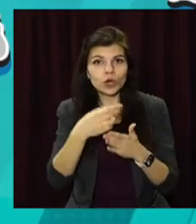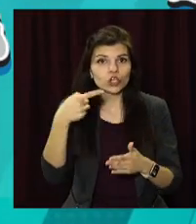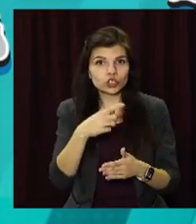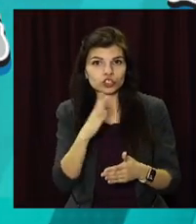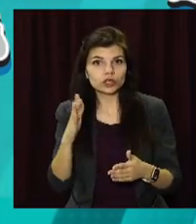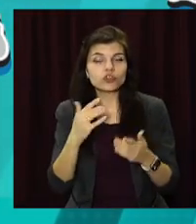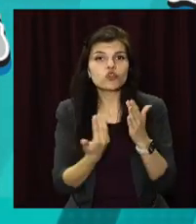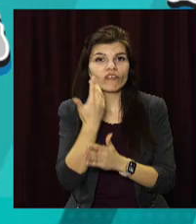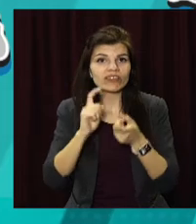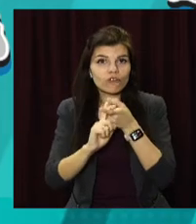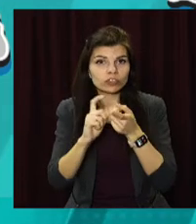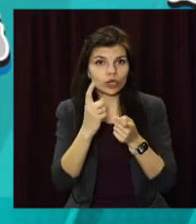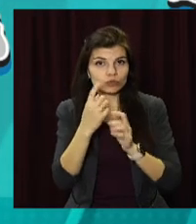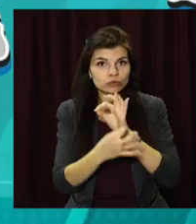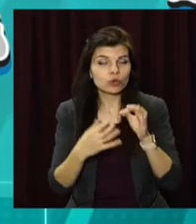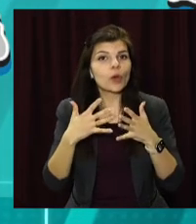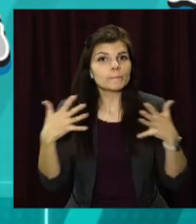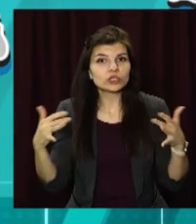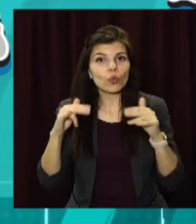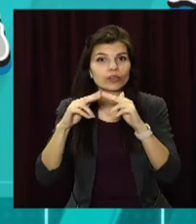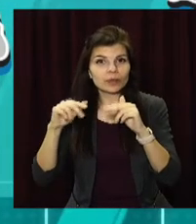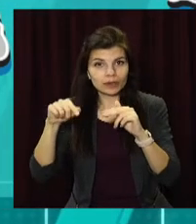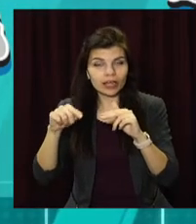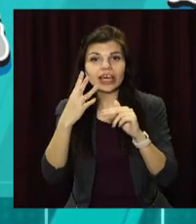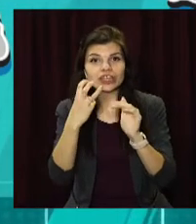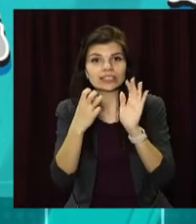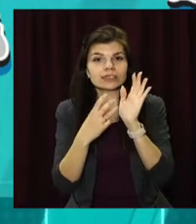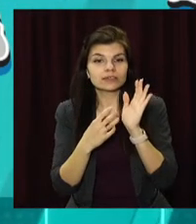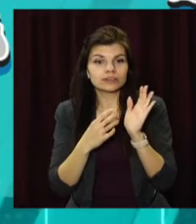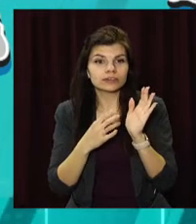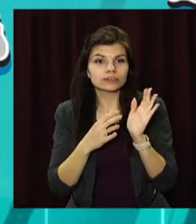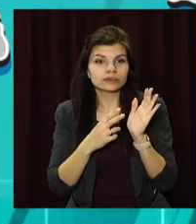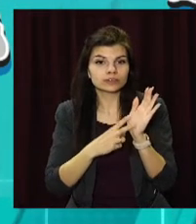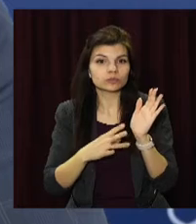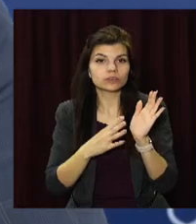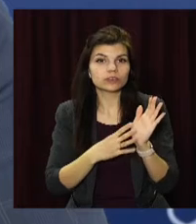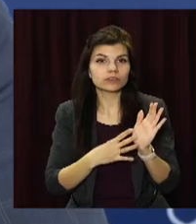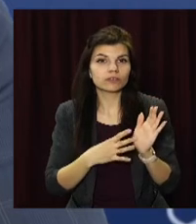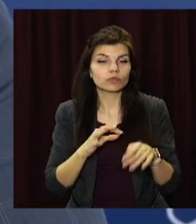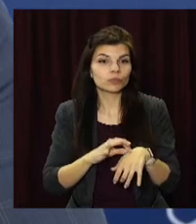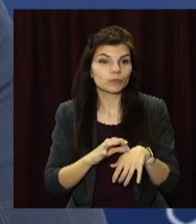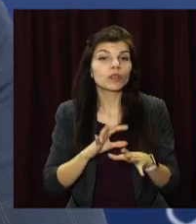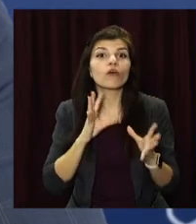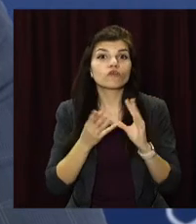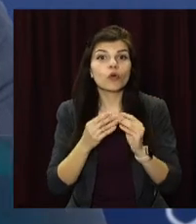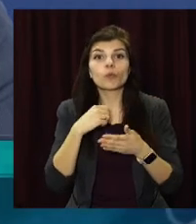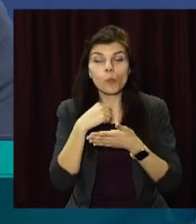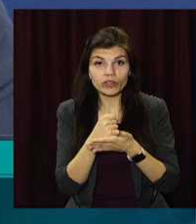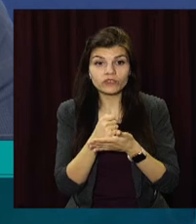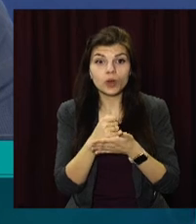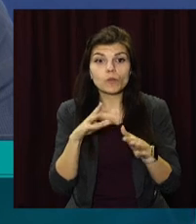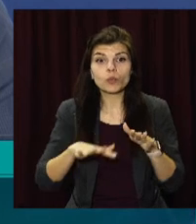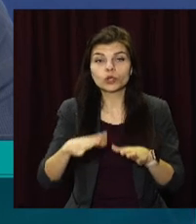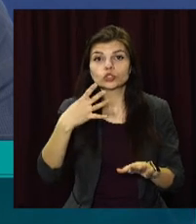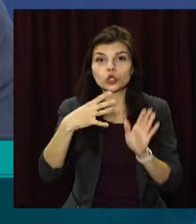нових інфікованих. Найбільше у Дніпрі – 389 недужих. Всього підтверджених випадків по